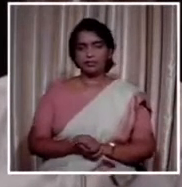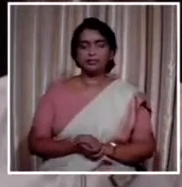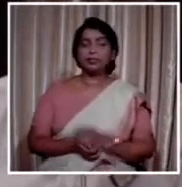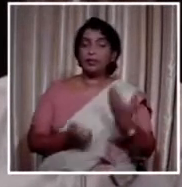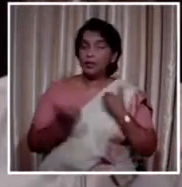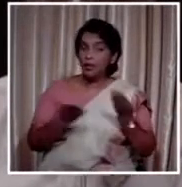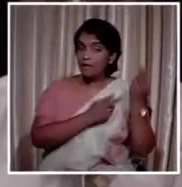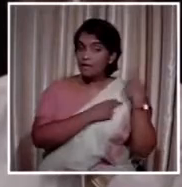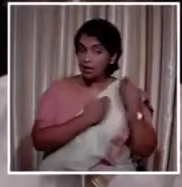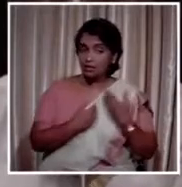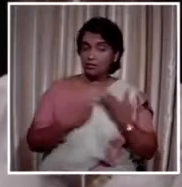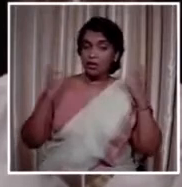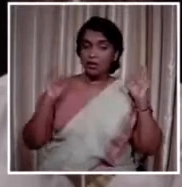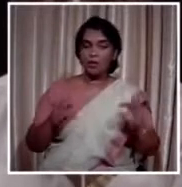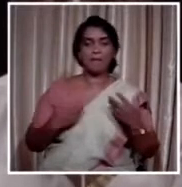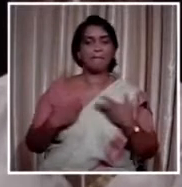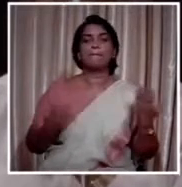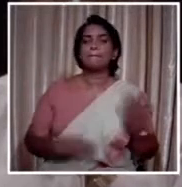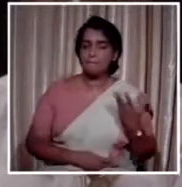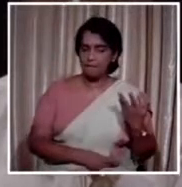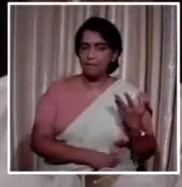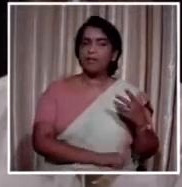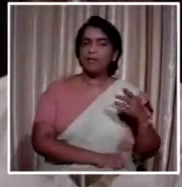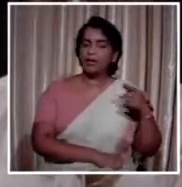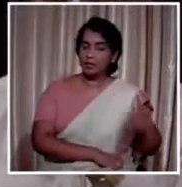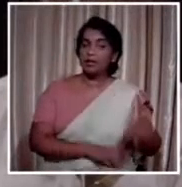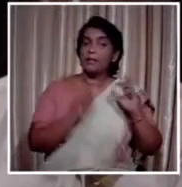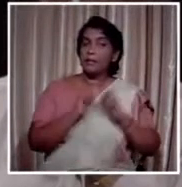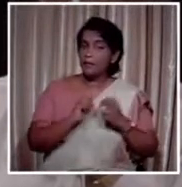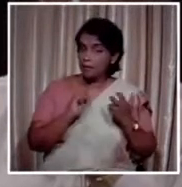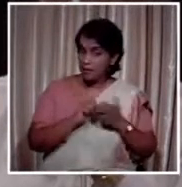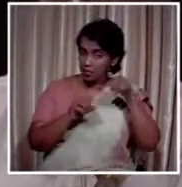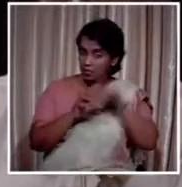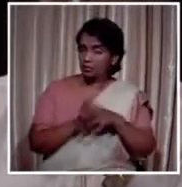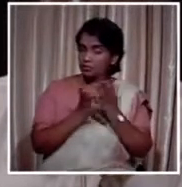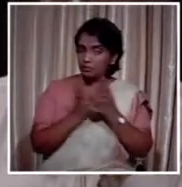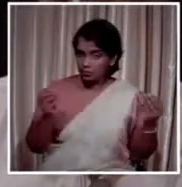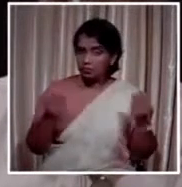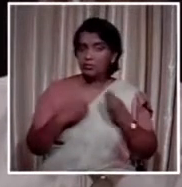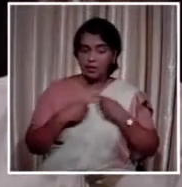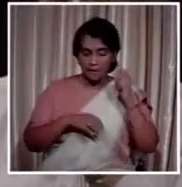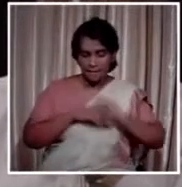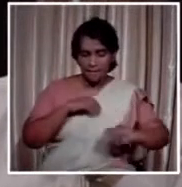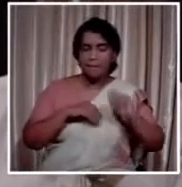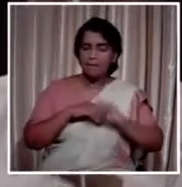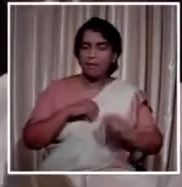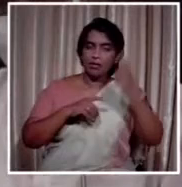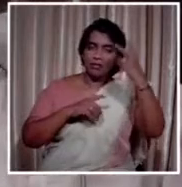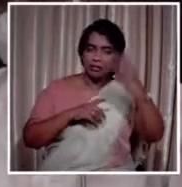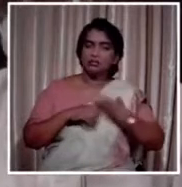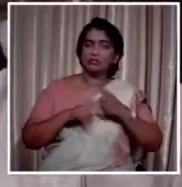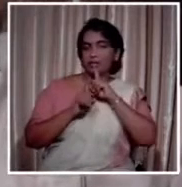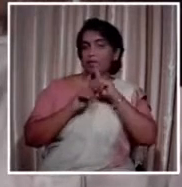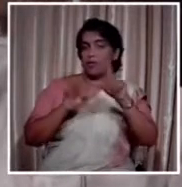விடுபட முடியாது. இந்த நெருக்கடியை போக்குவதற்கான திட்டங்களை ஒவ்வொன்றாக முன்வைக்க வேண்டும். எமது